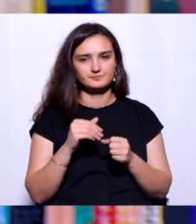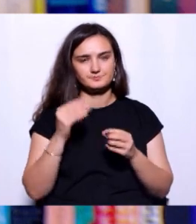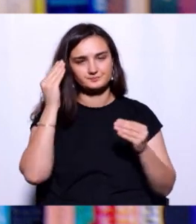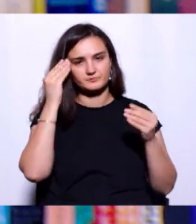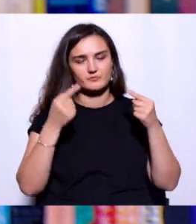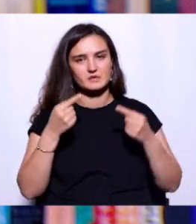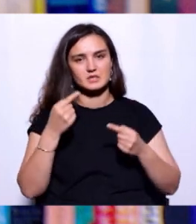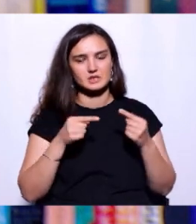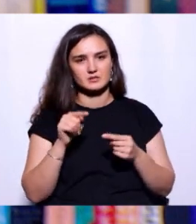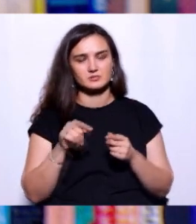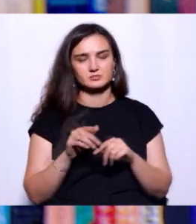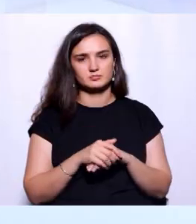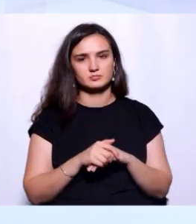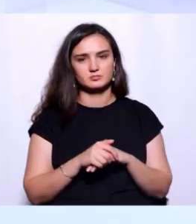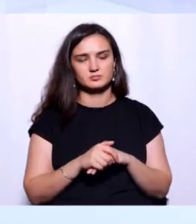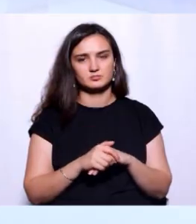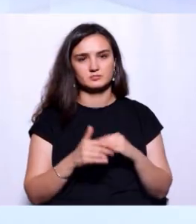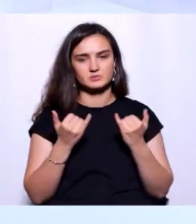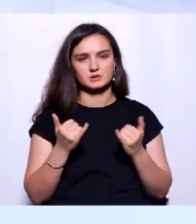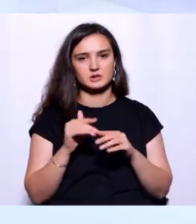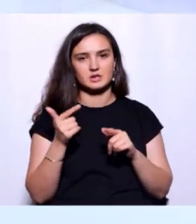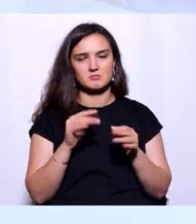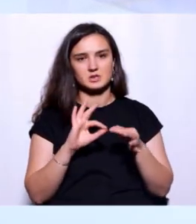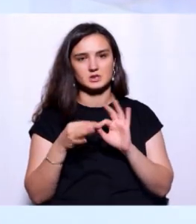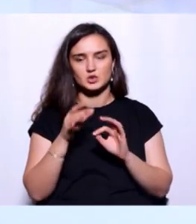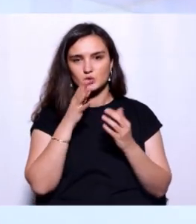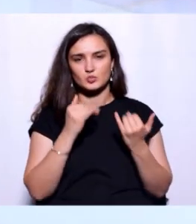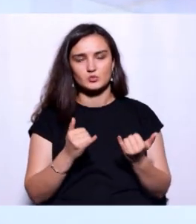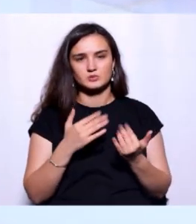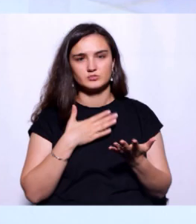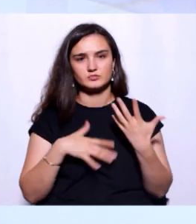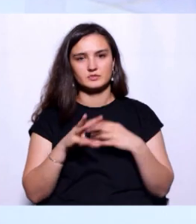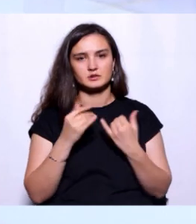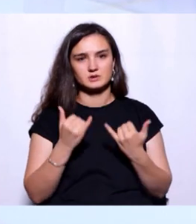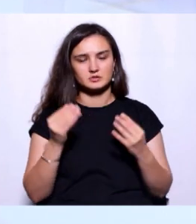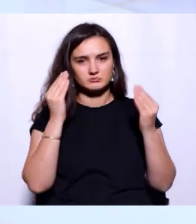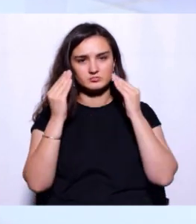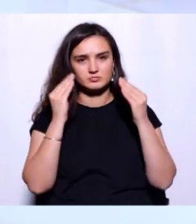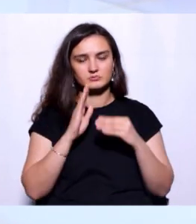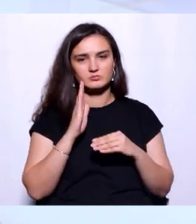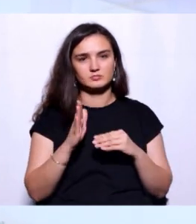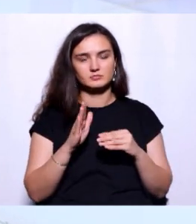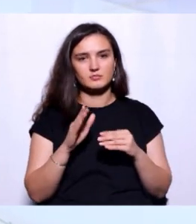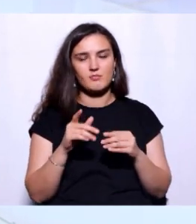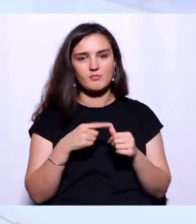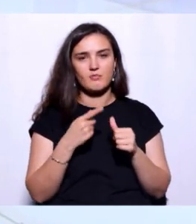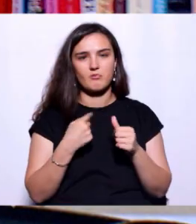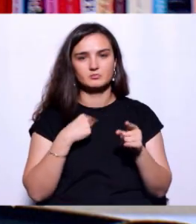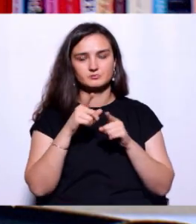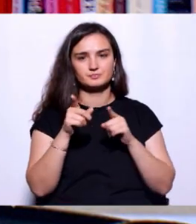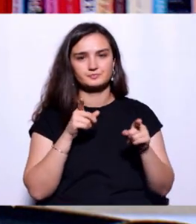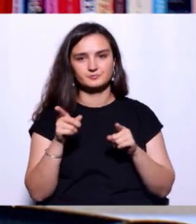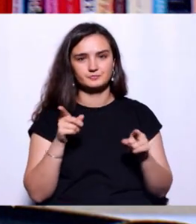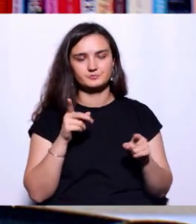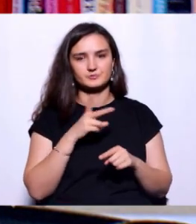discuss pronouns. ახლა კი გრამატიკის დროა. ჩვენ დღეს განვიხილავთ ნაცვალსახელებს.